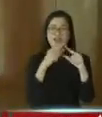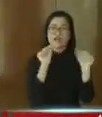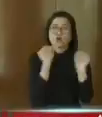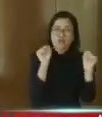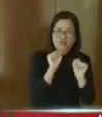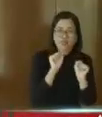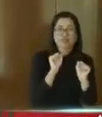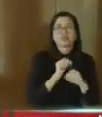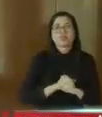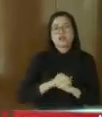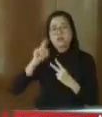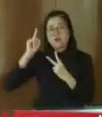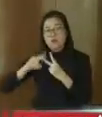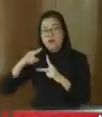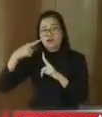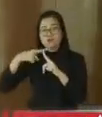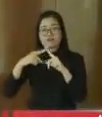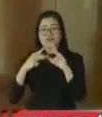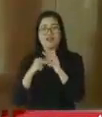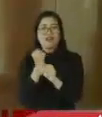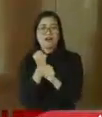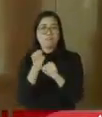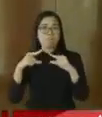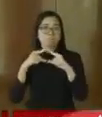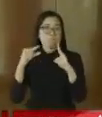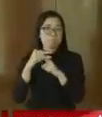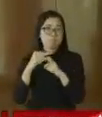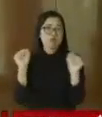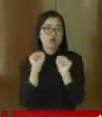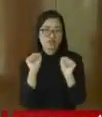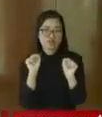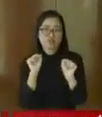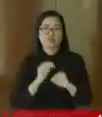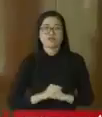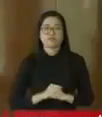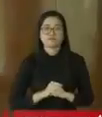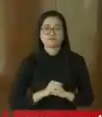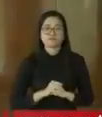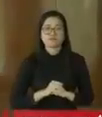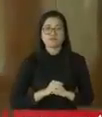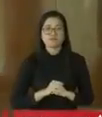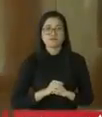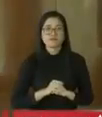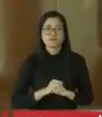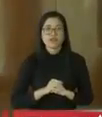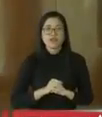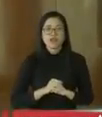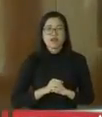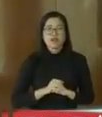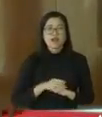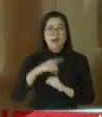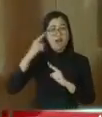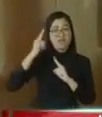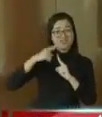Dua, tanggap darurat. Untuk siaga darurat, mungkin yang belum ada kasusnya bisa untuk jaga-jaga. Kemudian untuk yang